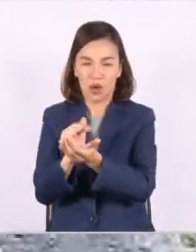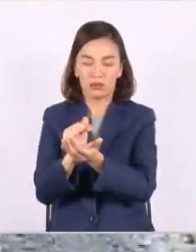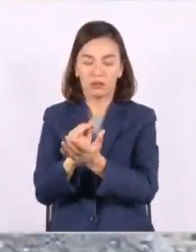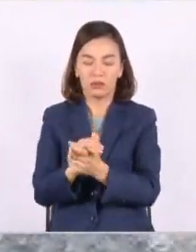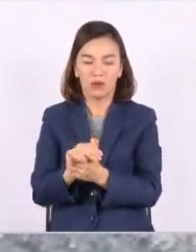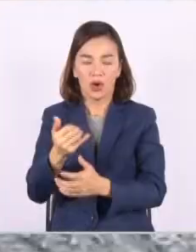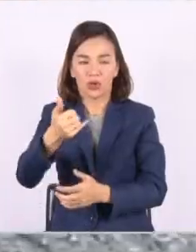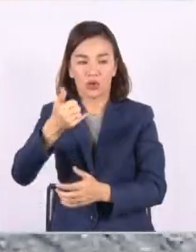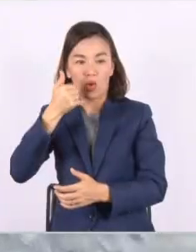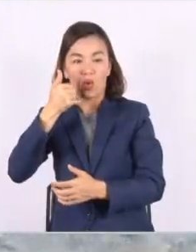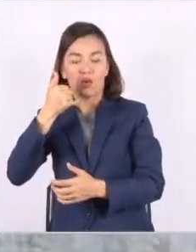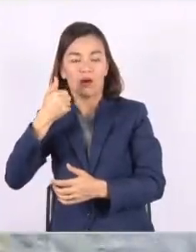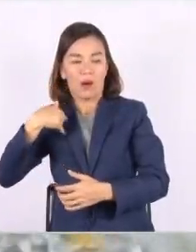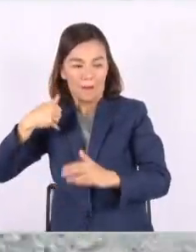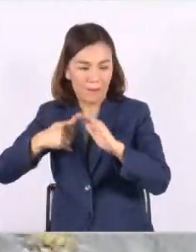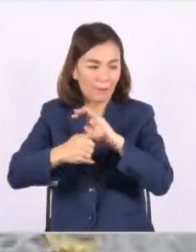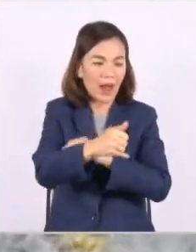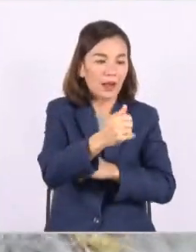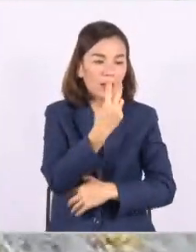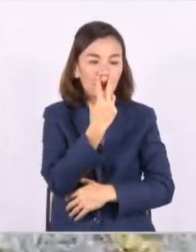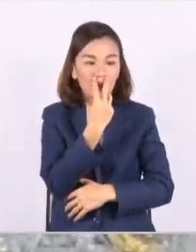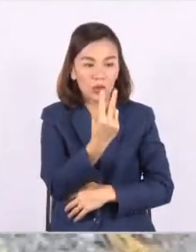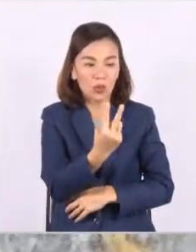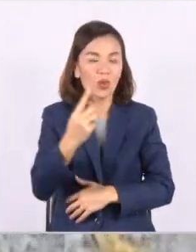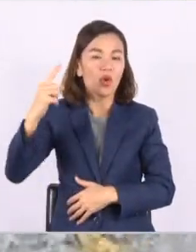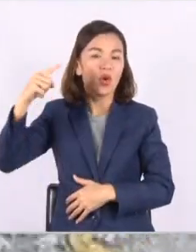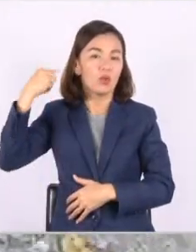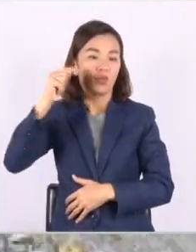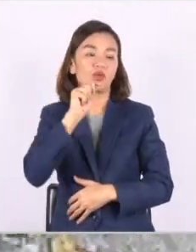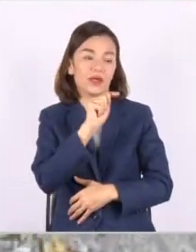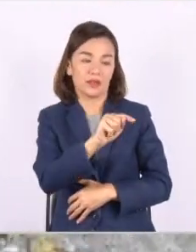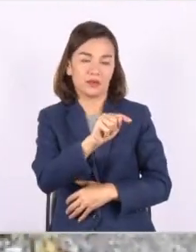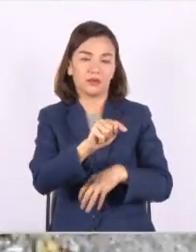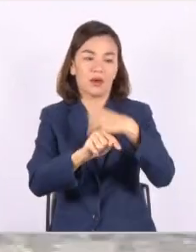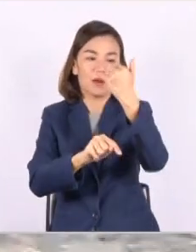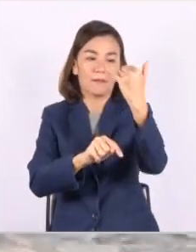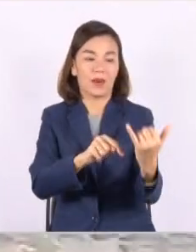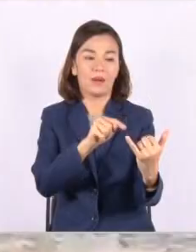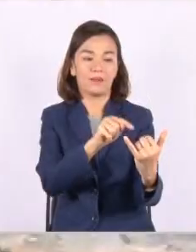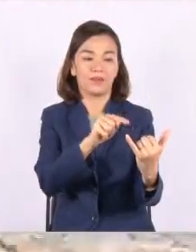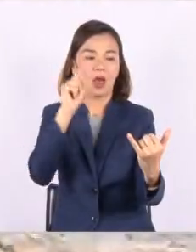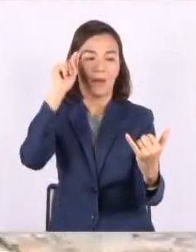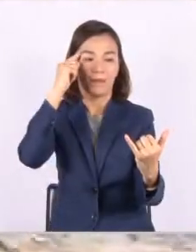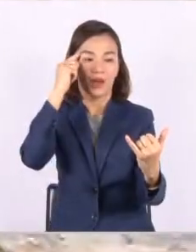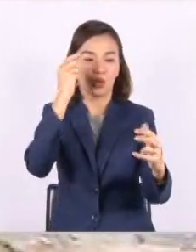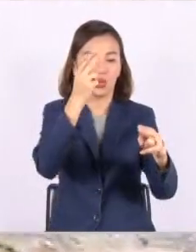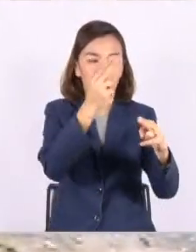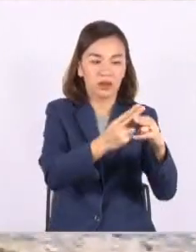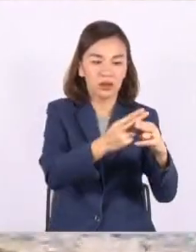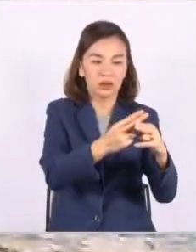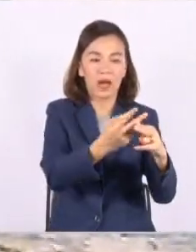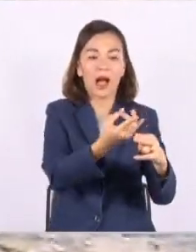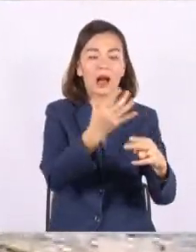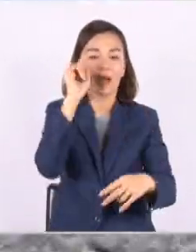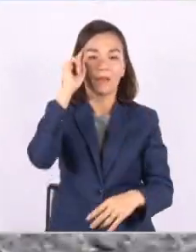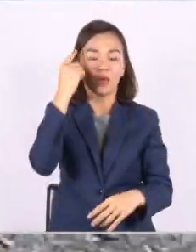ตุก็เดินทางไปยังจุดเกิดเหตุนี่นะครับนี่นะฮะพบร่างของผู้ตายเป็นผู้หญิงในเบื้องต้นยังไม่ทราบชื่อยังไม่ทราบนามสกุลนะครับลักษณะ